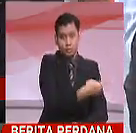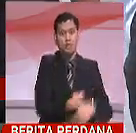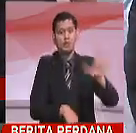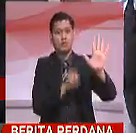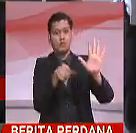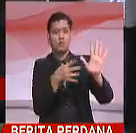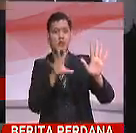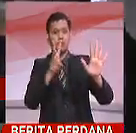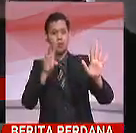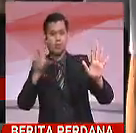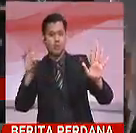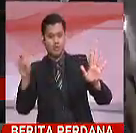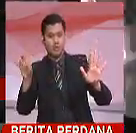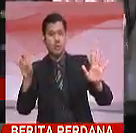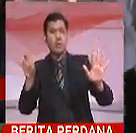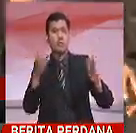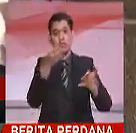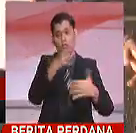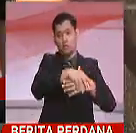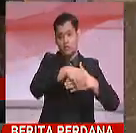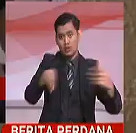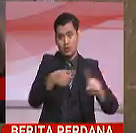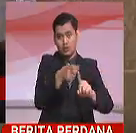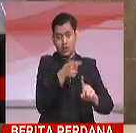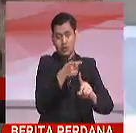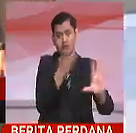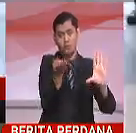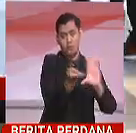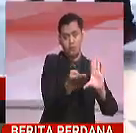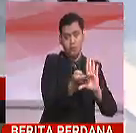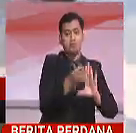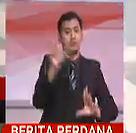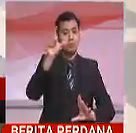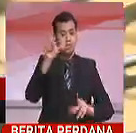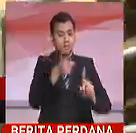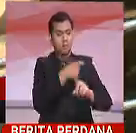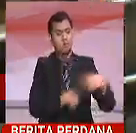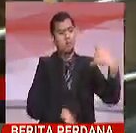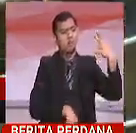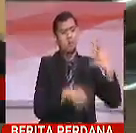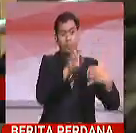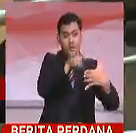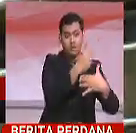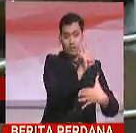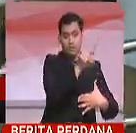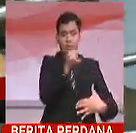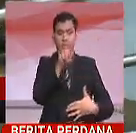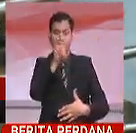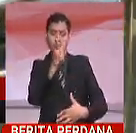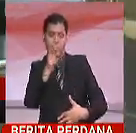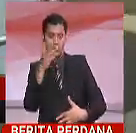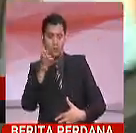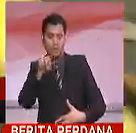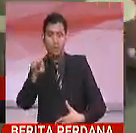RM815,863 daripada akaun Bank Islam Malaysia Berhad cawangan Taman Melawati antara April 2016 hingga April